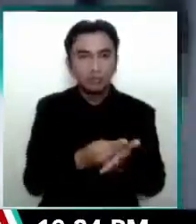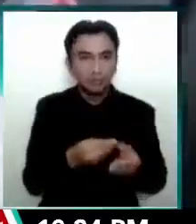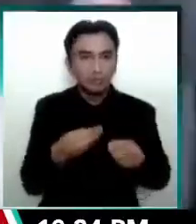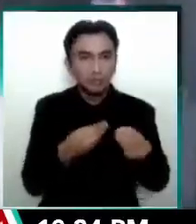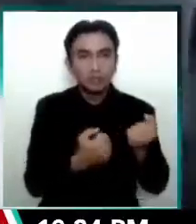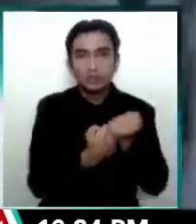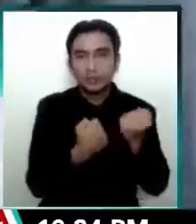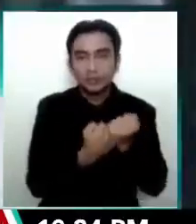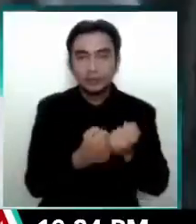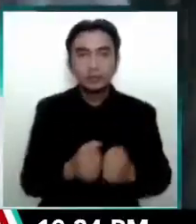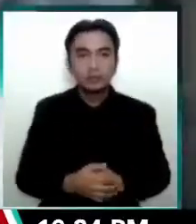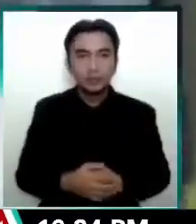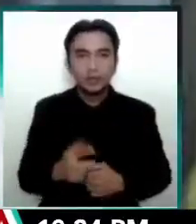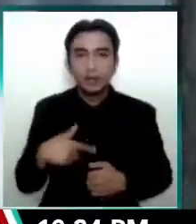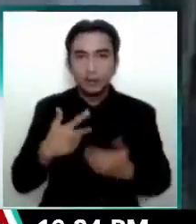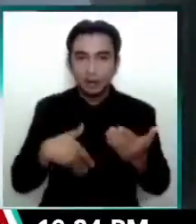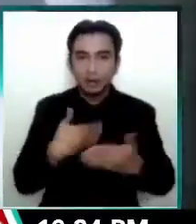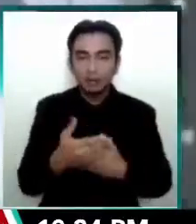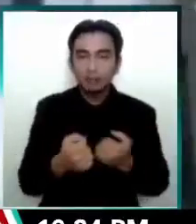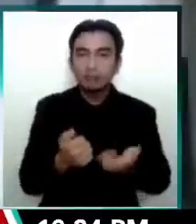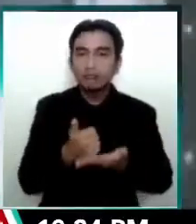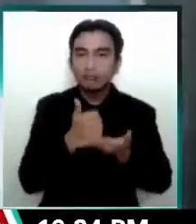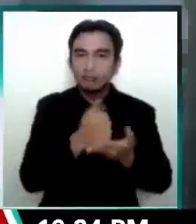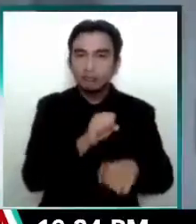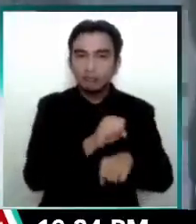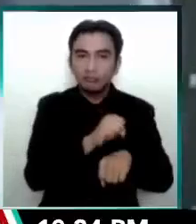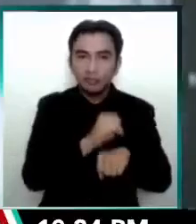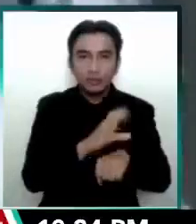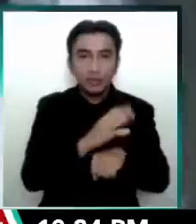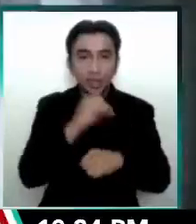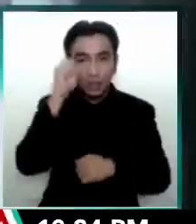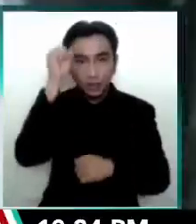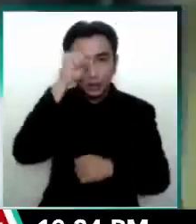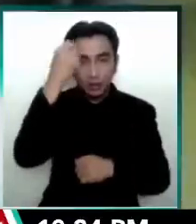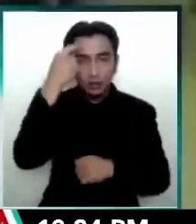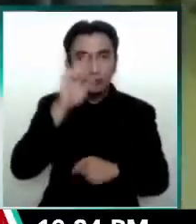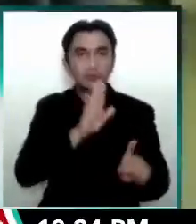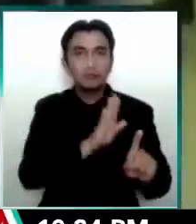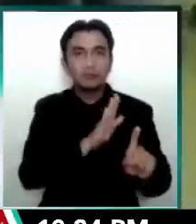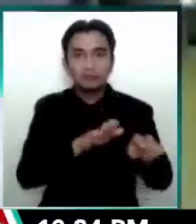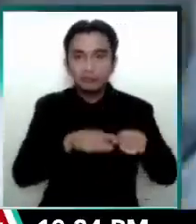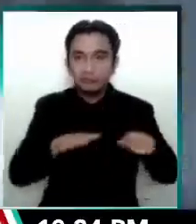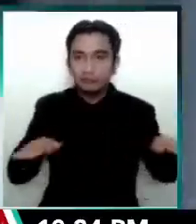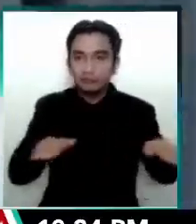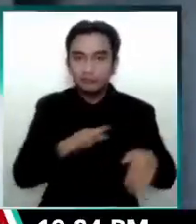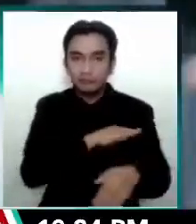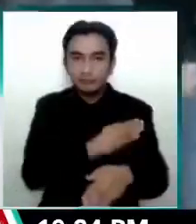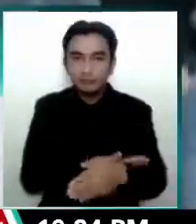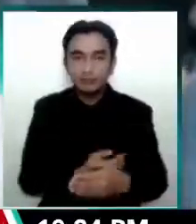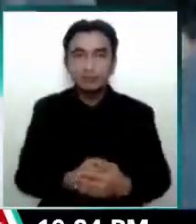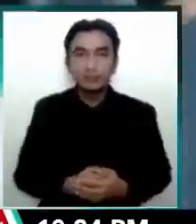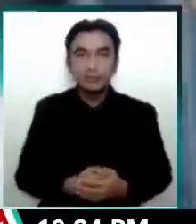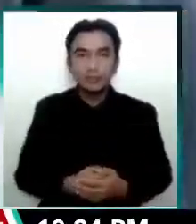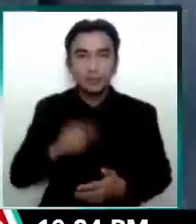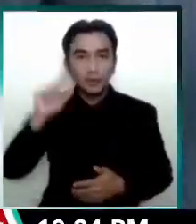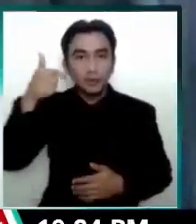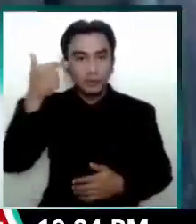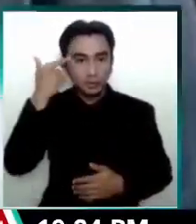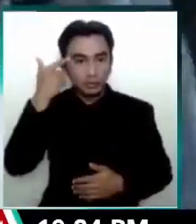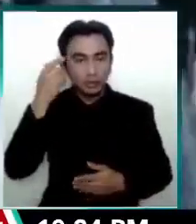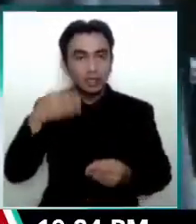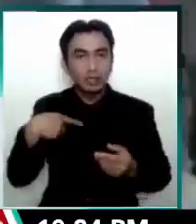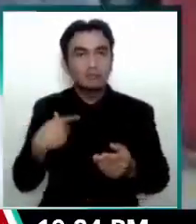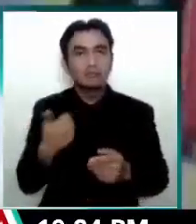tulong pangkabuhayan para kay Rodalisa at scholarship para sa iba pang anak. Sinagot na rin ng gobyerno ang pamasahin nito pa uwi. Pati na